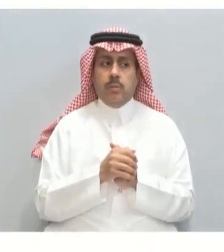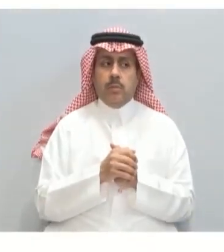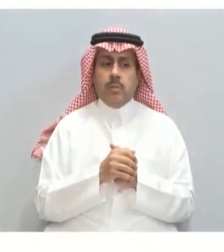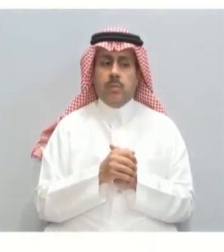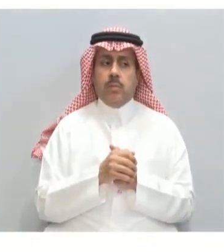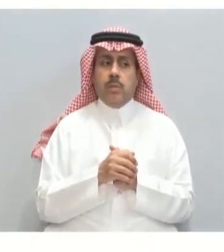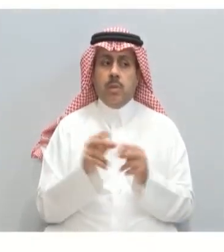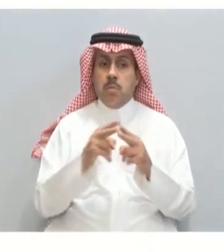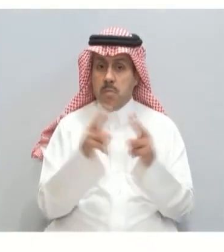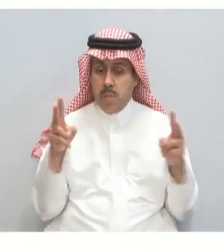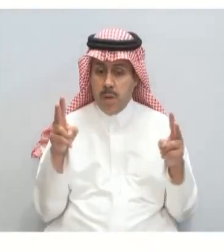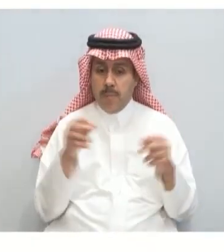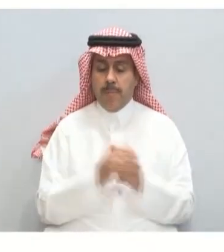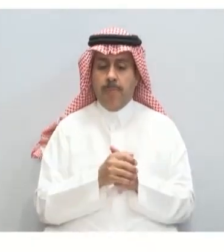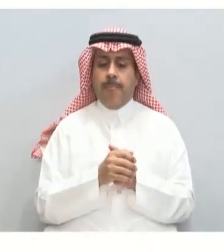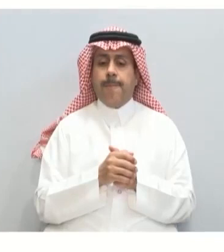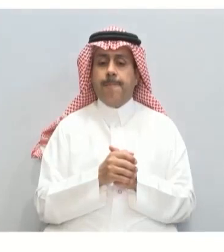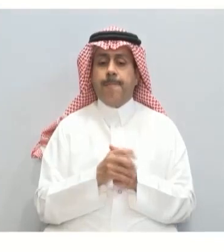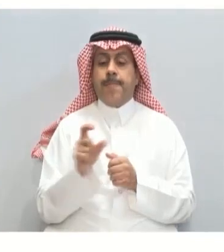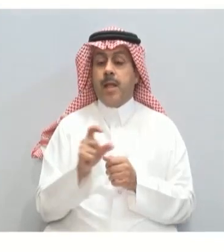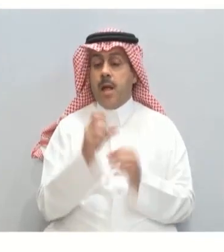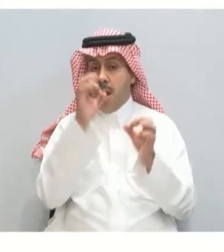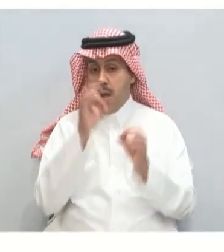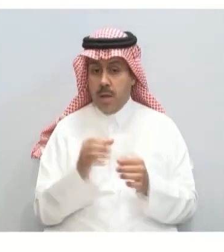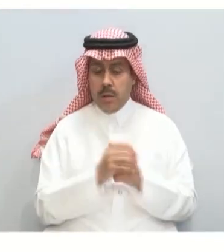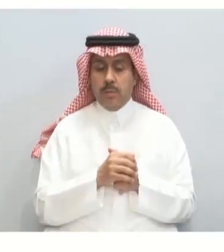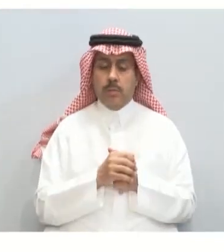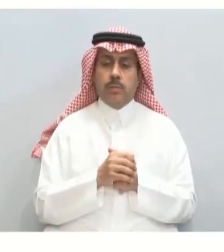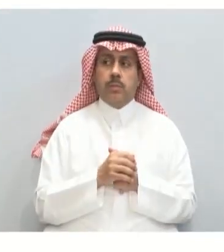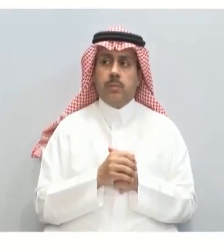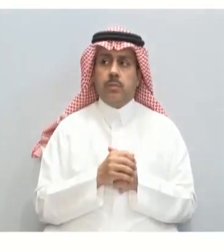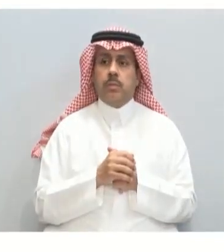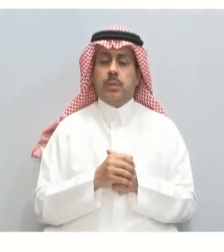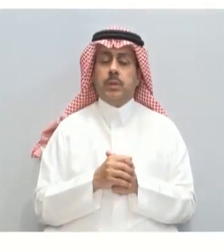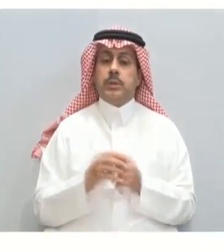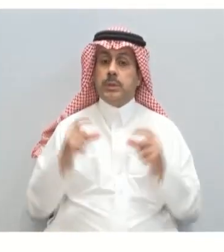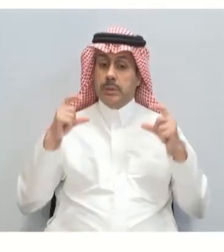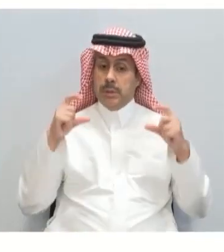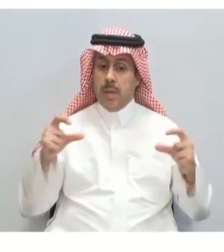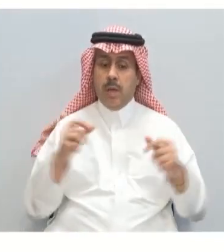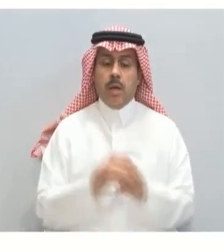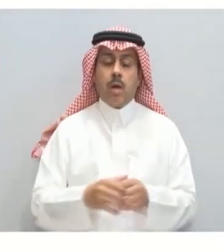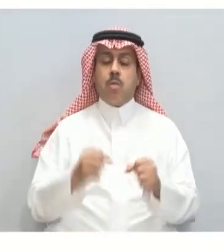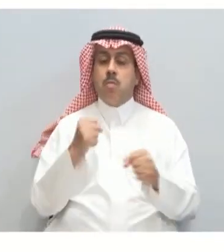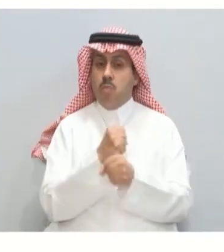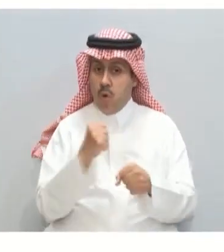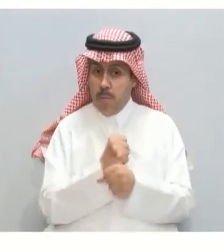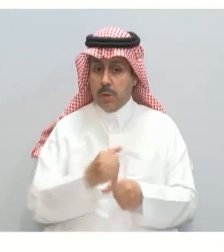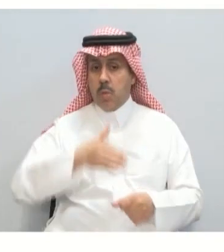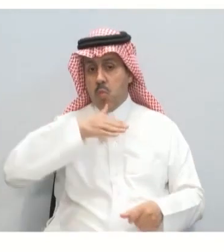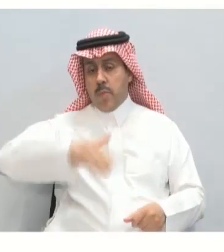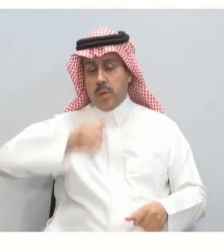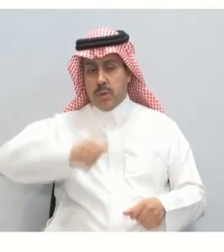الاسئله المتعلقه بهذه الايات واول سؤال معنا اذكر الايه الداله على مهمه